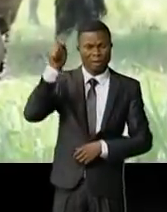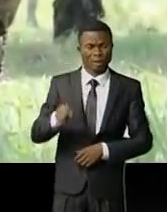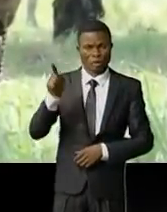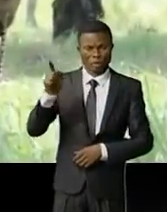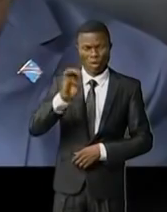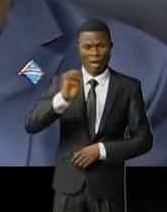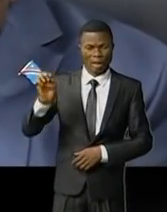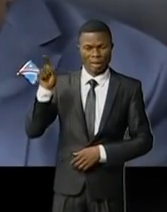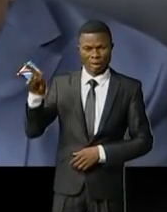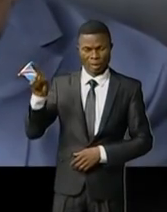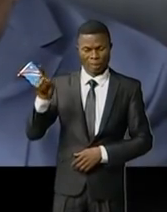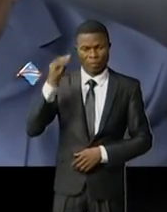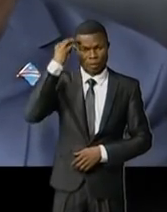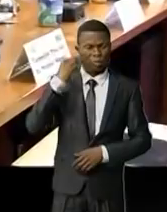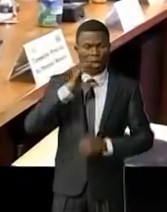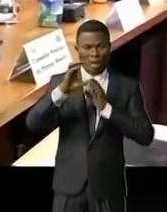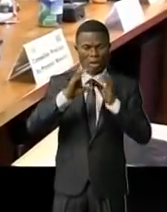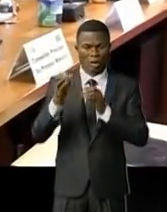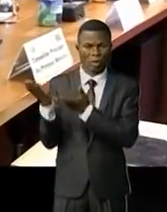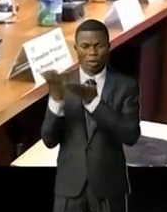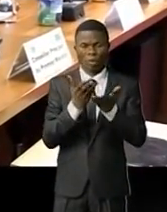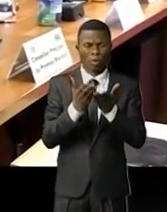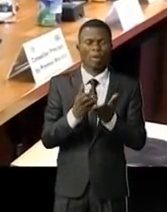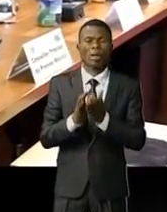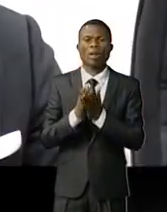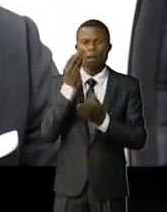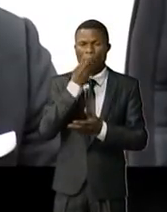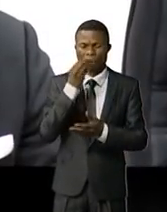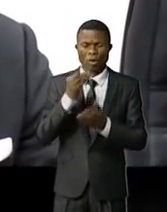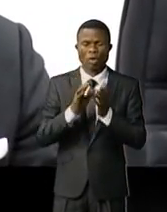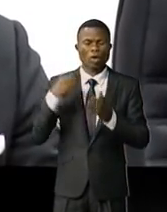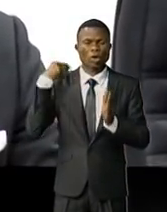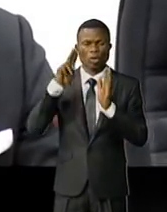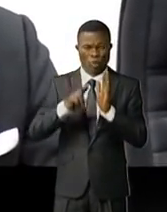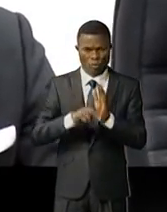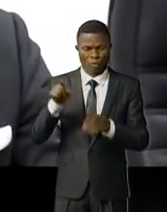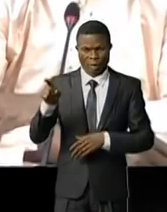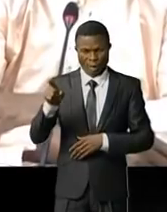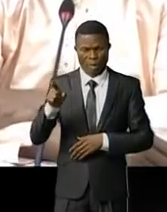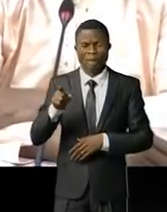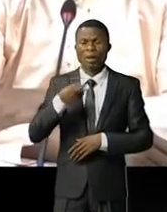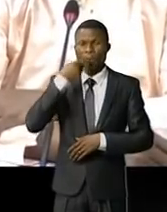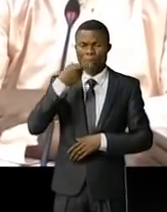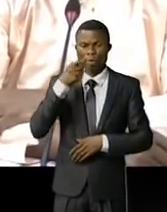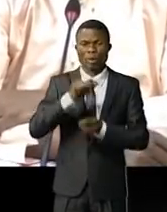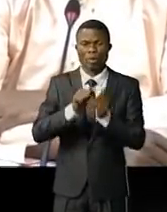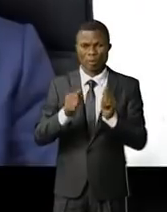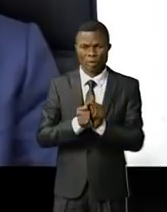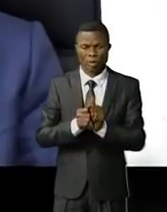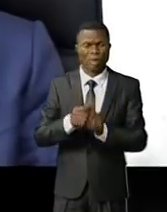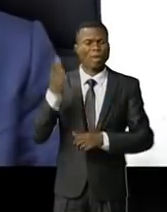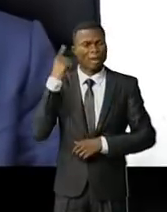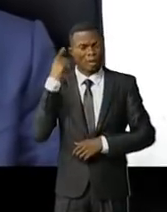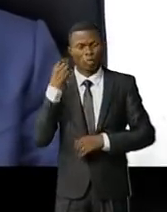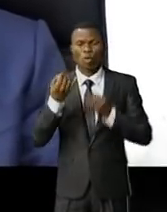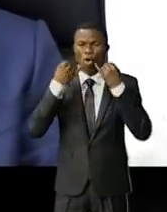sur le terrain. Selon le ministre de la Communication et des Médias, porte-parole du gouvernement Patrick Muyaya, il a été question d'obtenir des